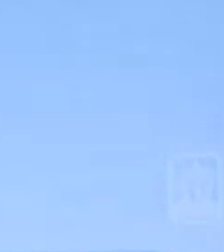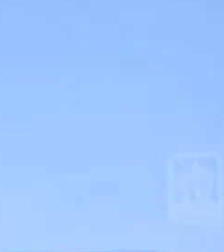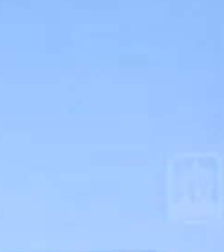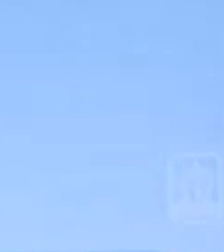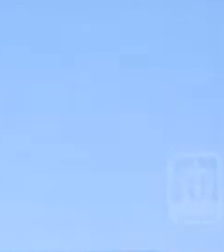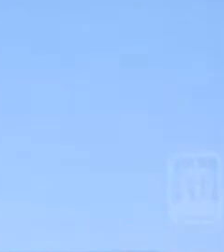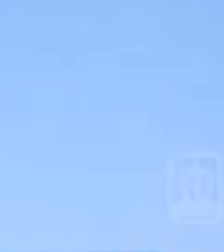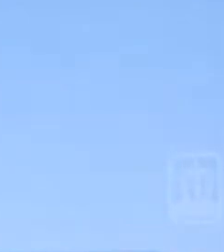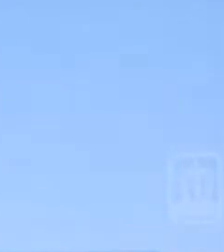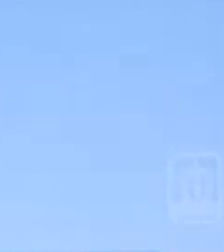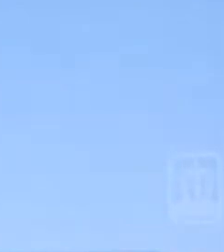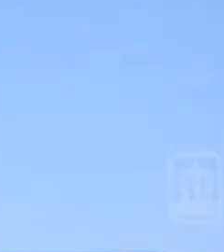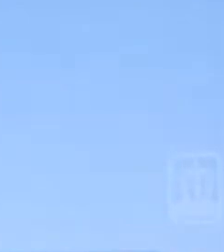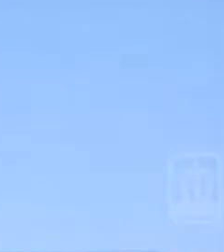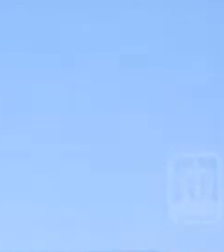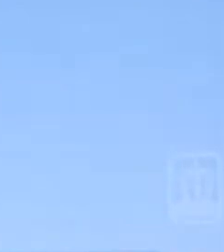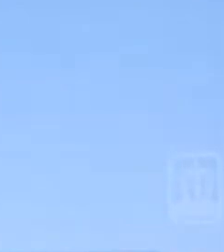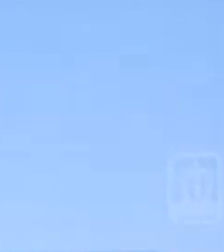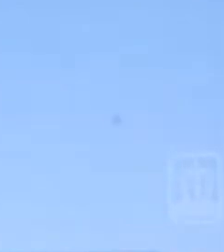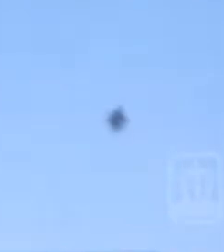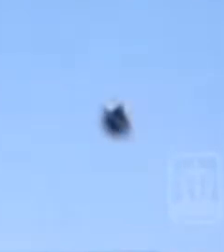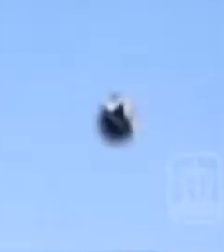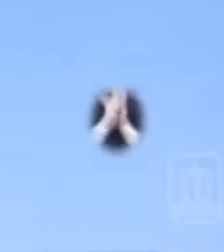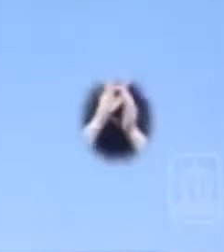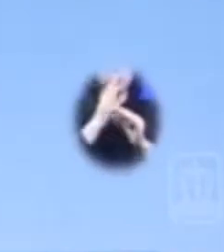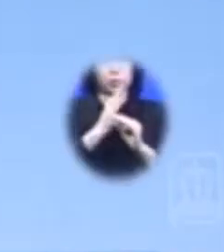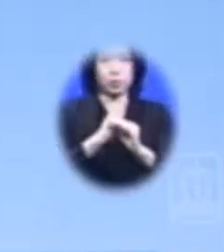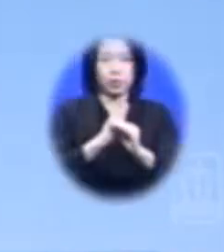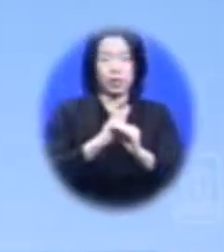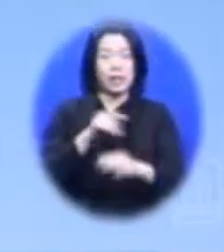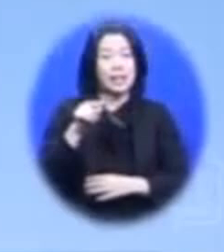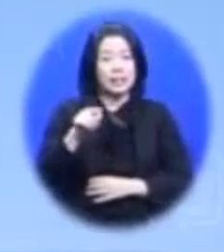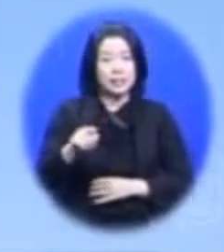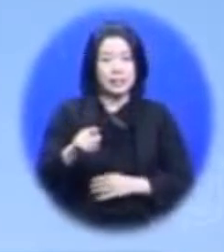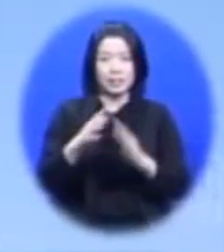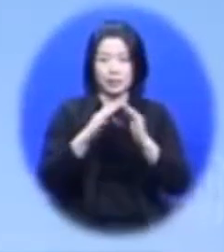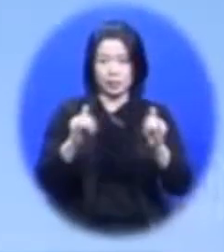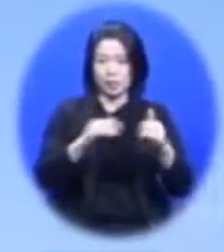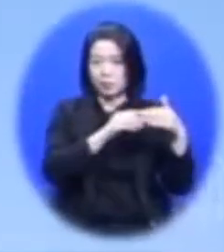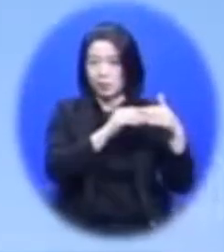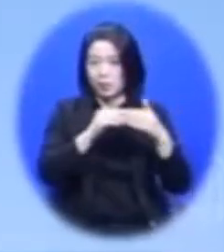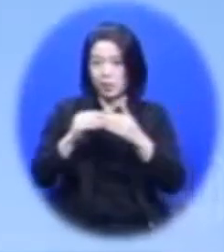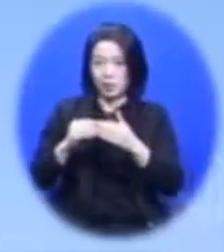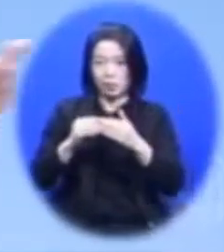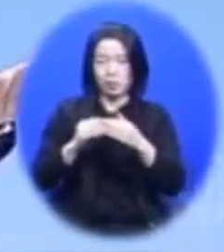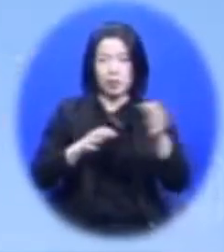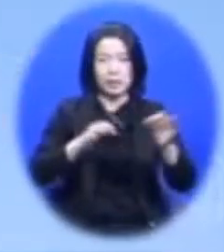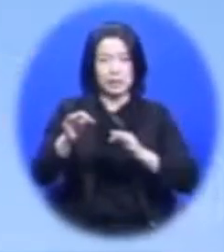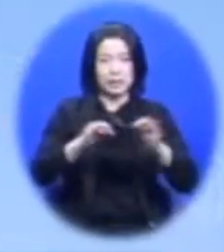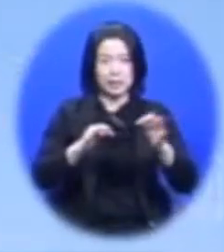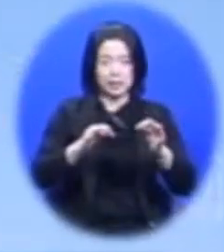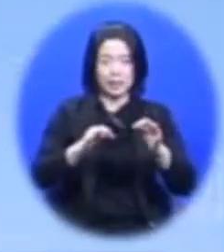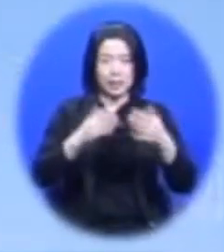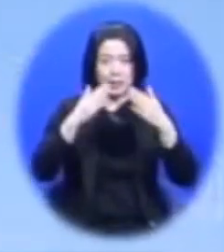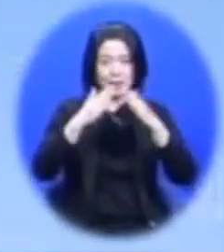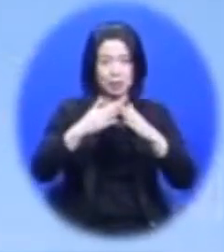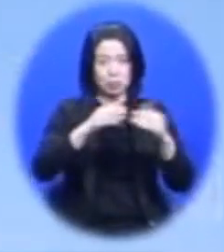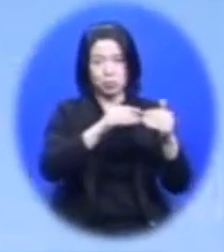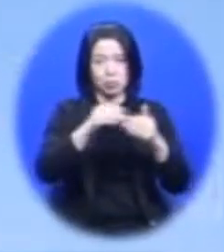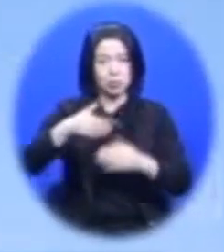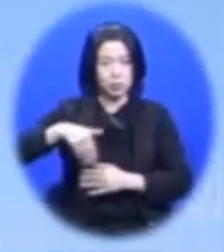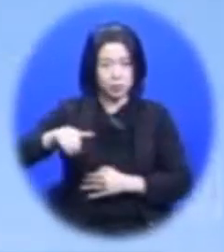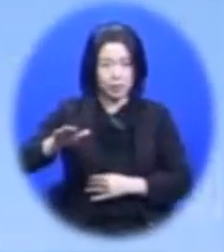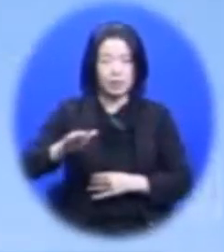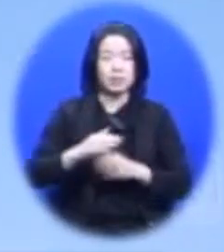열어드릴까 생각하고 기도하다가 그분들을 데리고 시장 상가로 모시고